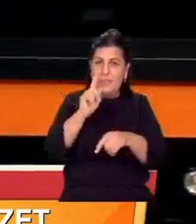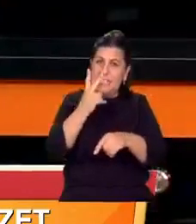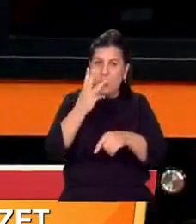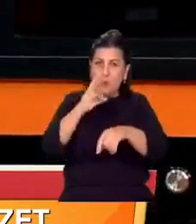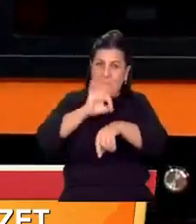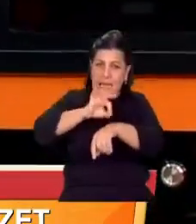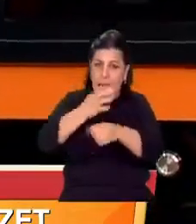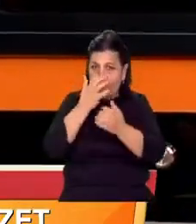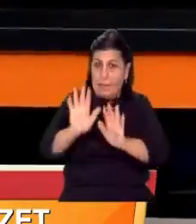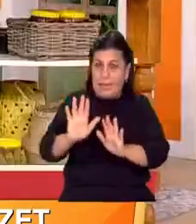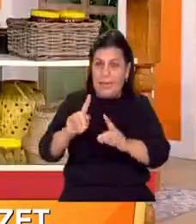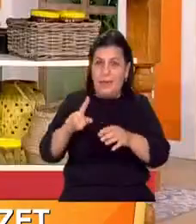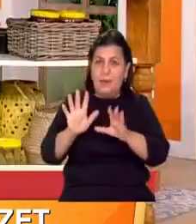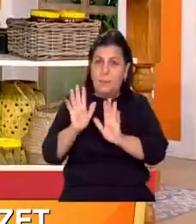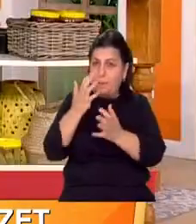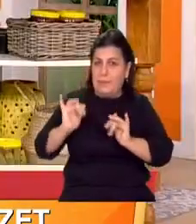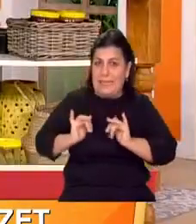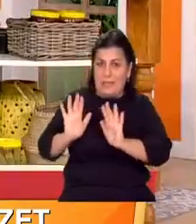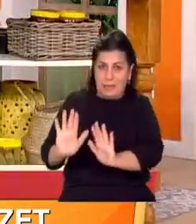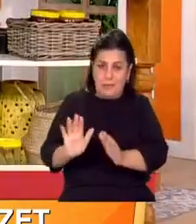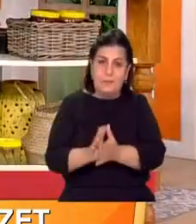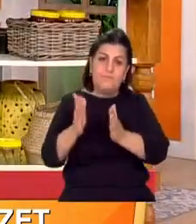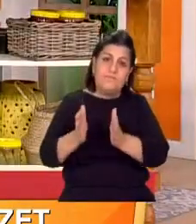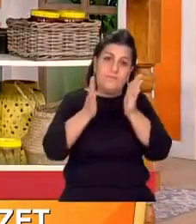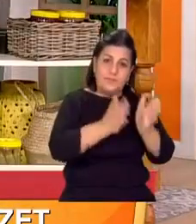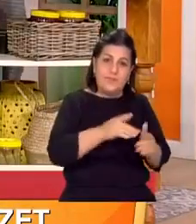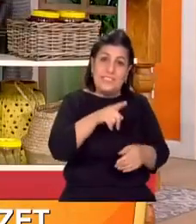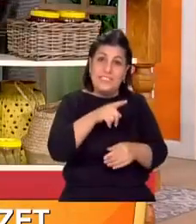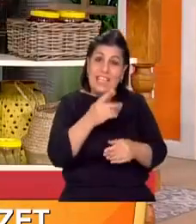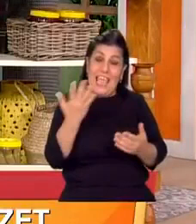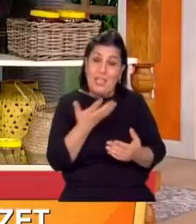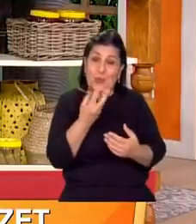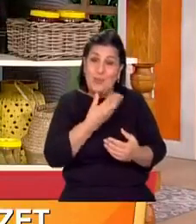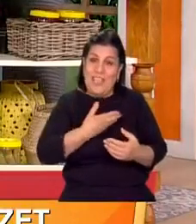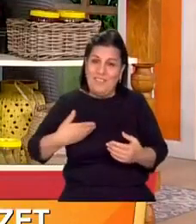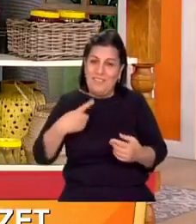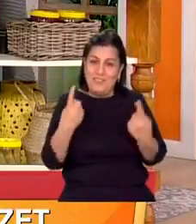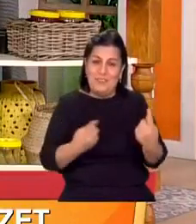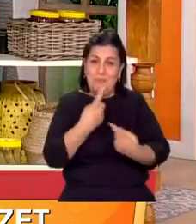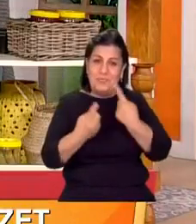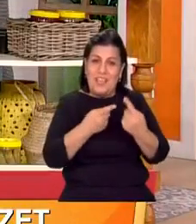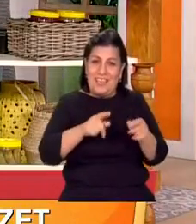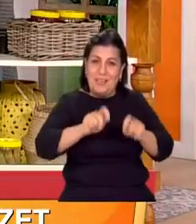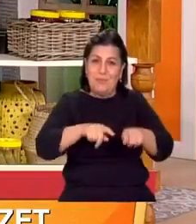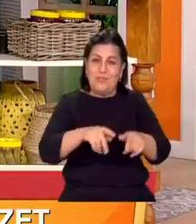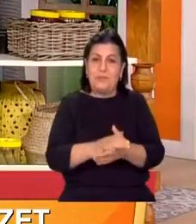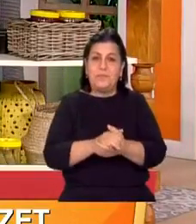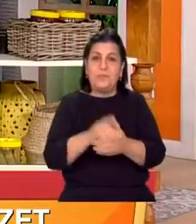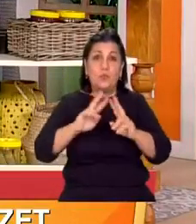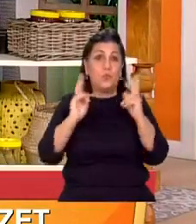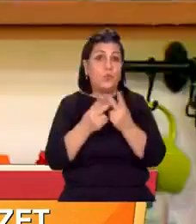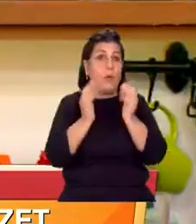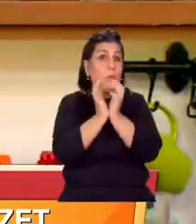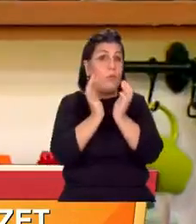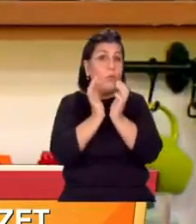dakika beklemesi lazım onlar orada dinlenirken ben şöyle sizin en çok sevdiğiniz hücre alıyorum ve Niye siz dünya